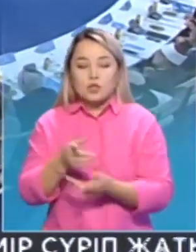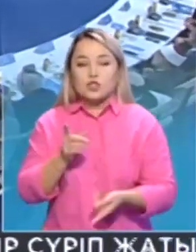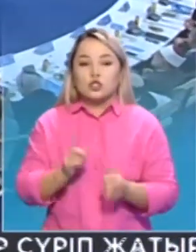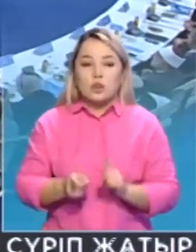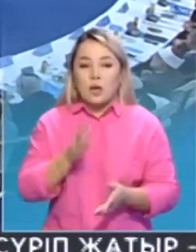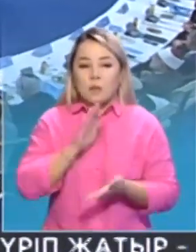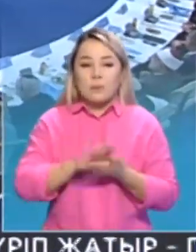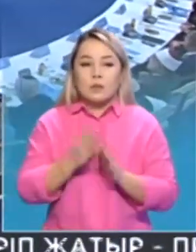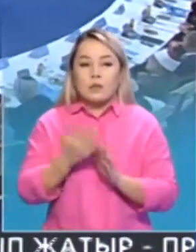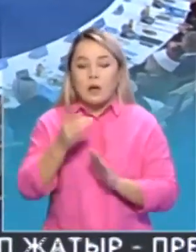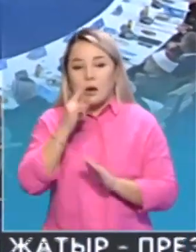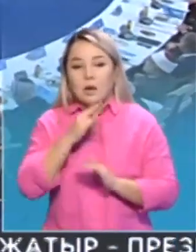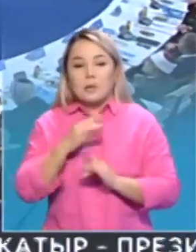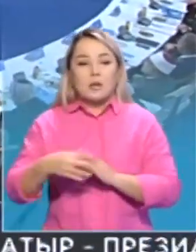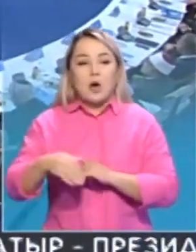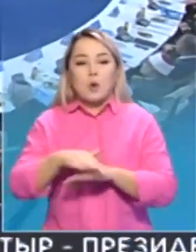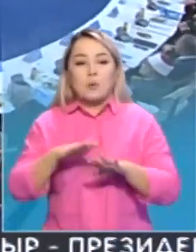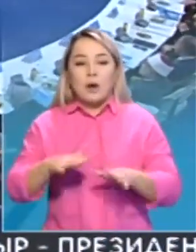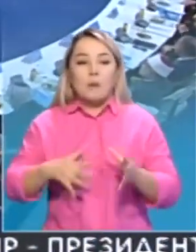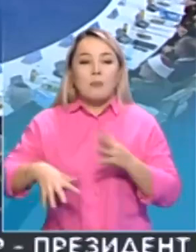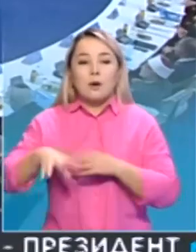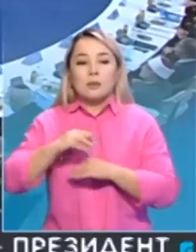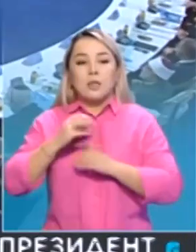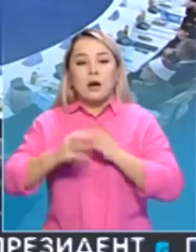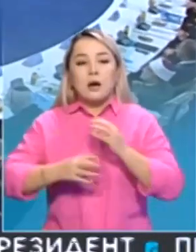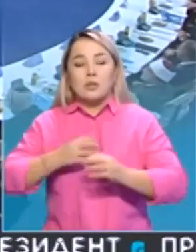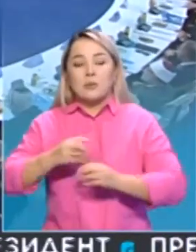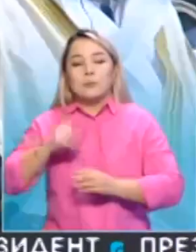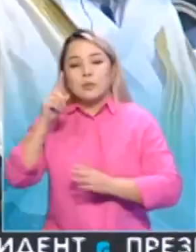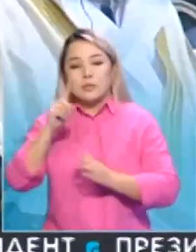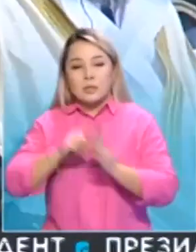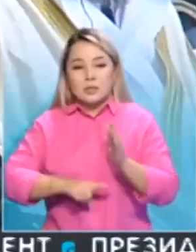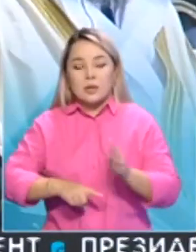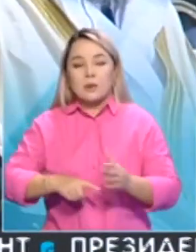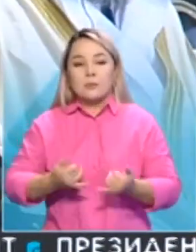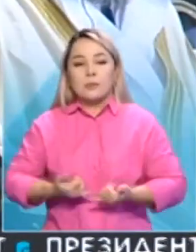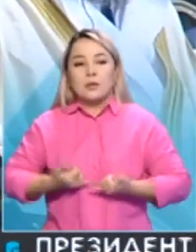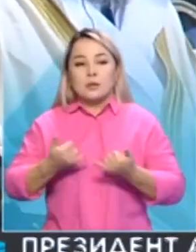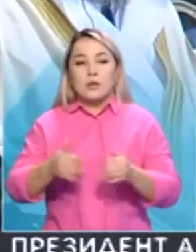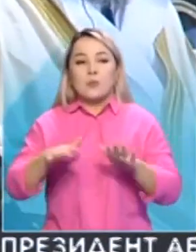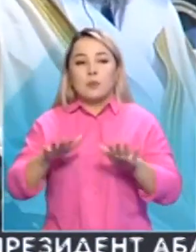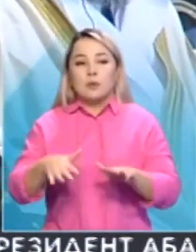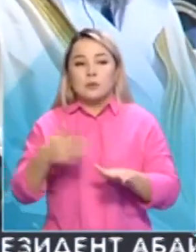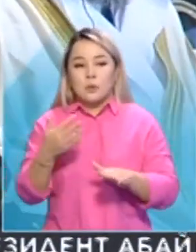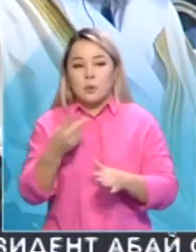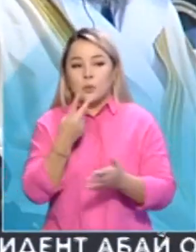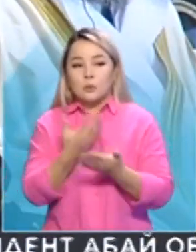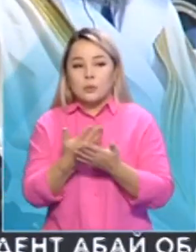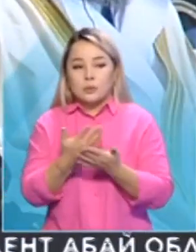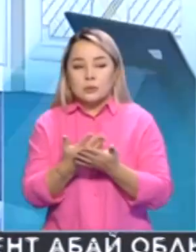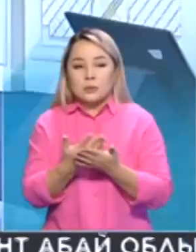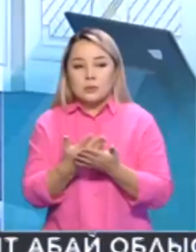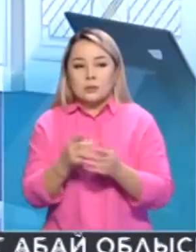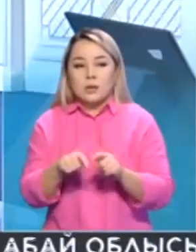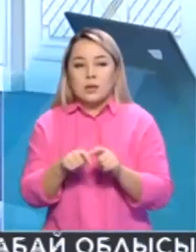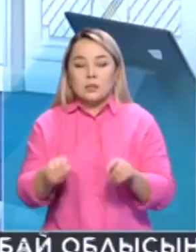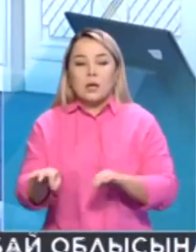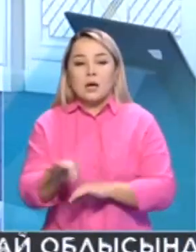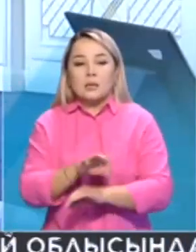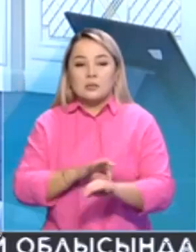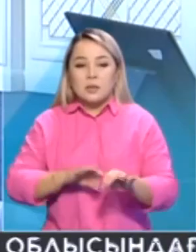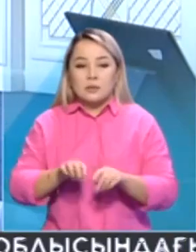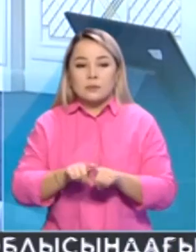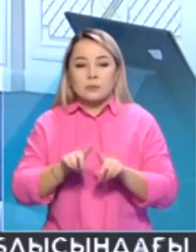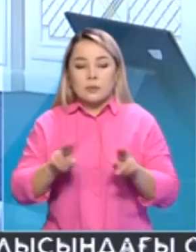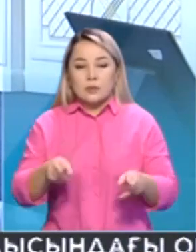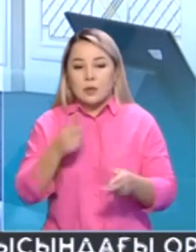мәнінде Қазақстан аумағы барлық әлемдік діндердің киелі орындары көрініс тапқан карта